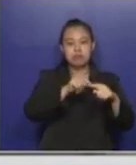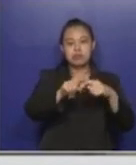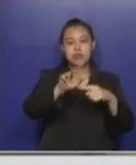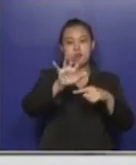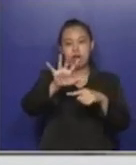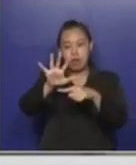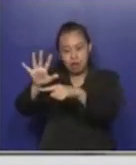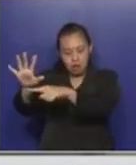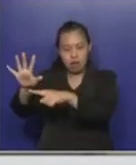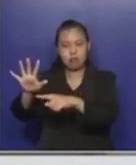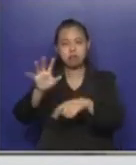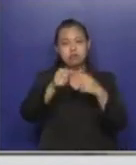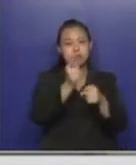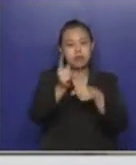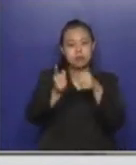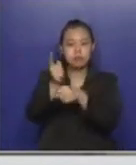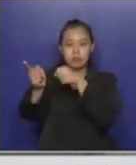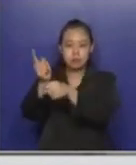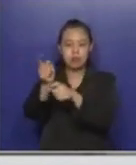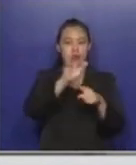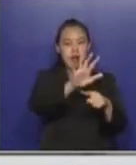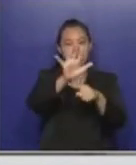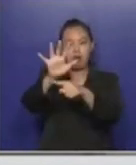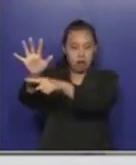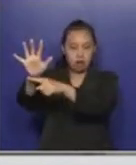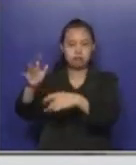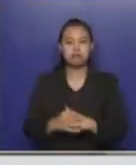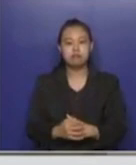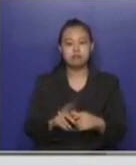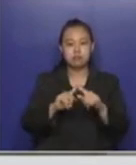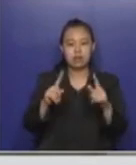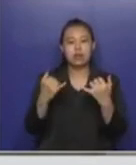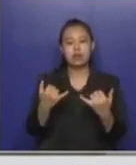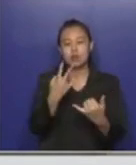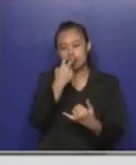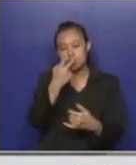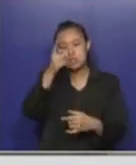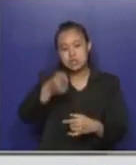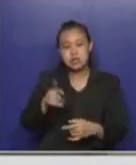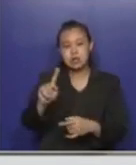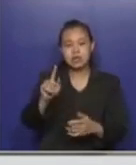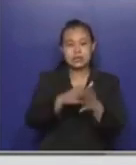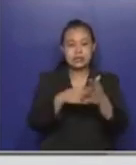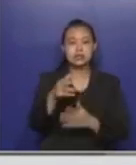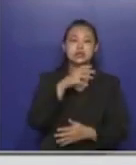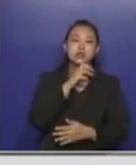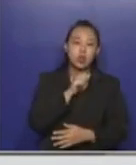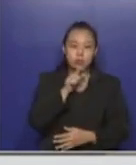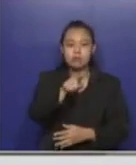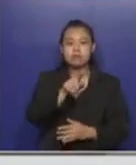ที่ 5% ต่อปีทุกปีนะคะแต่เรามาดูความเป็นจริงนะคะที่เส้นสีส้มความเป็นจ